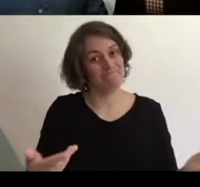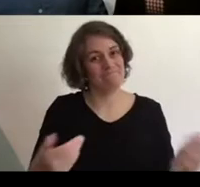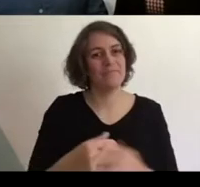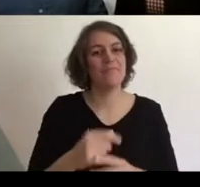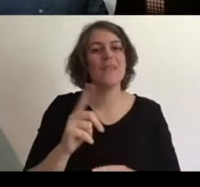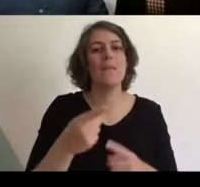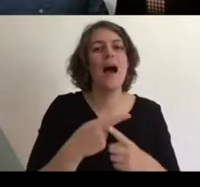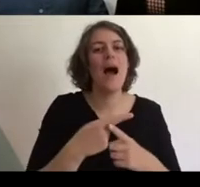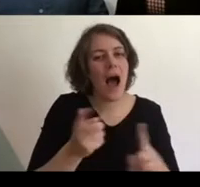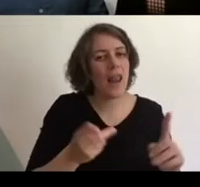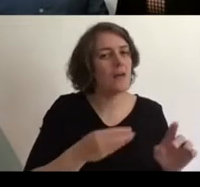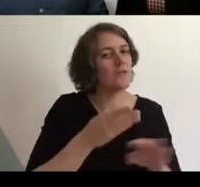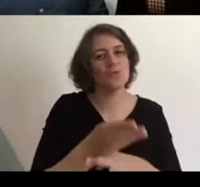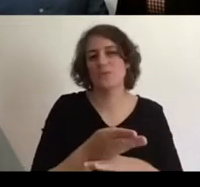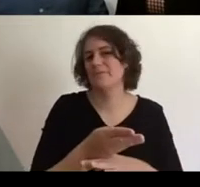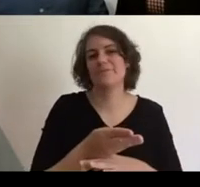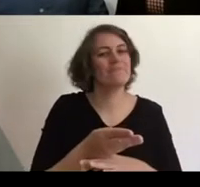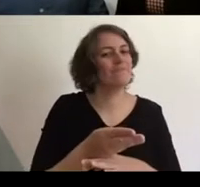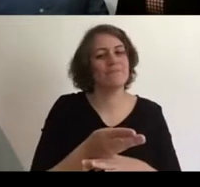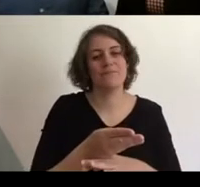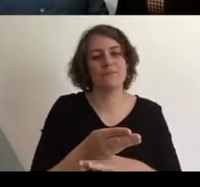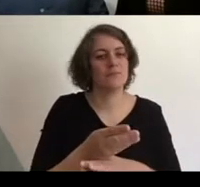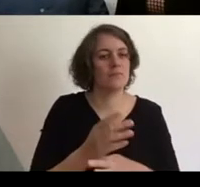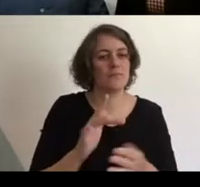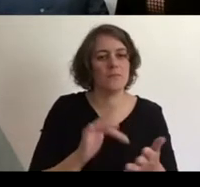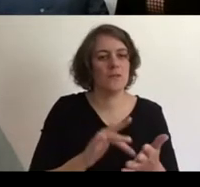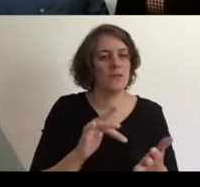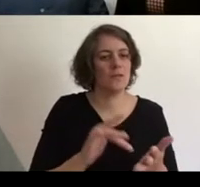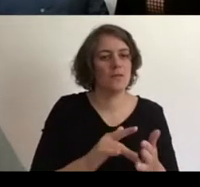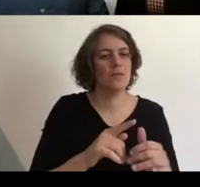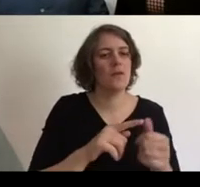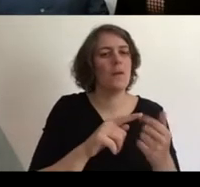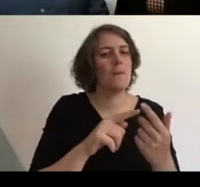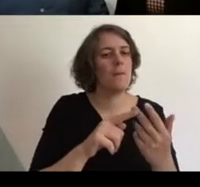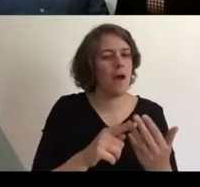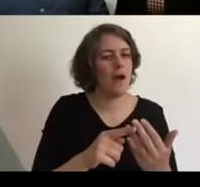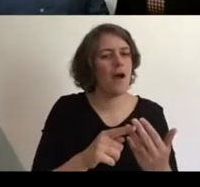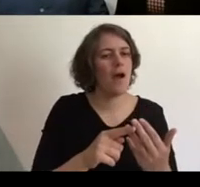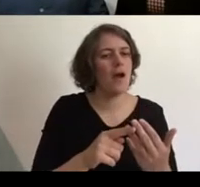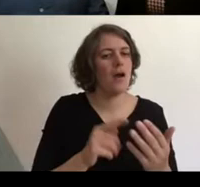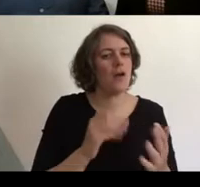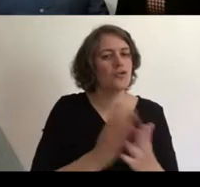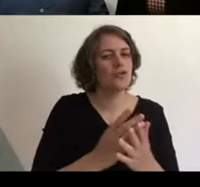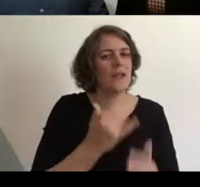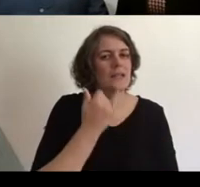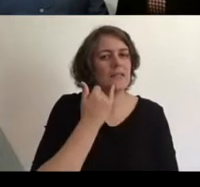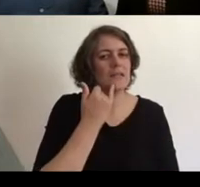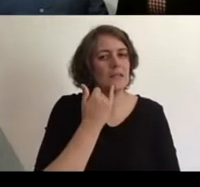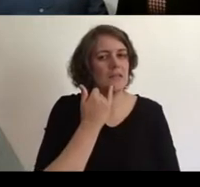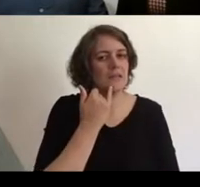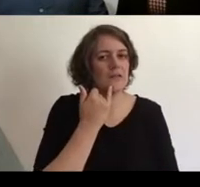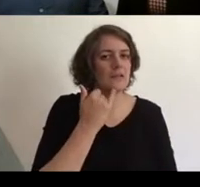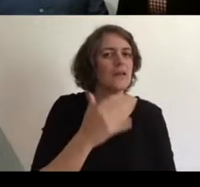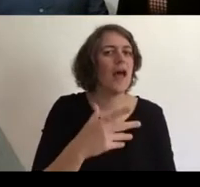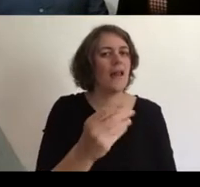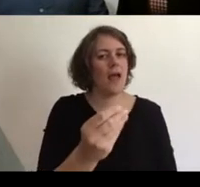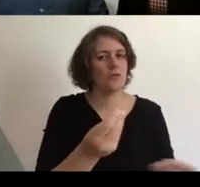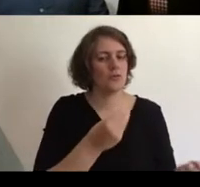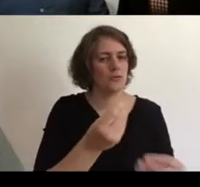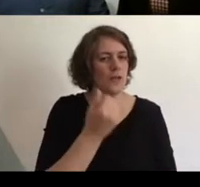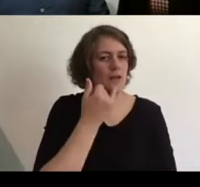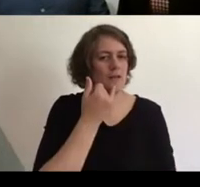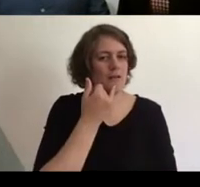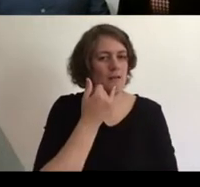allen Vorstellungsgesprächen, weil ich dann schon teilweise mitbekommen habe beim telefonischen Einladungsgespräch, dass sie mich eigentlich